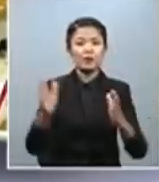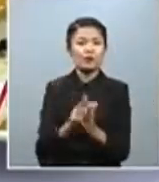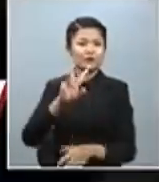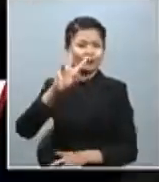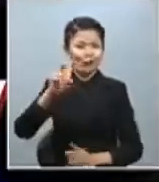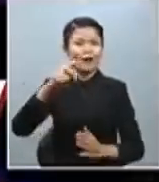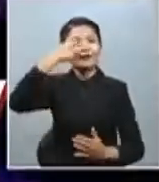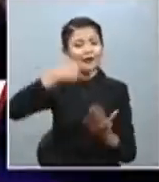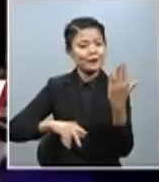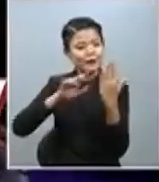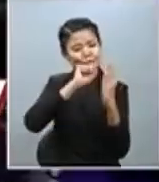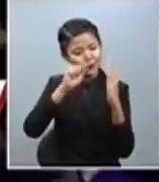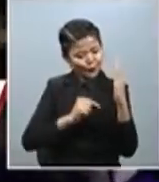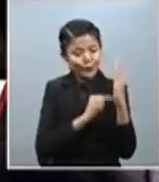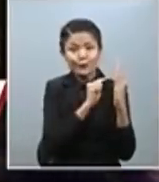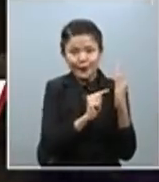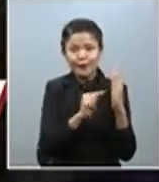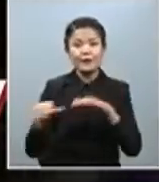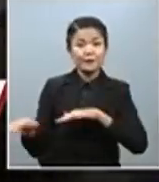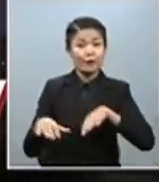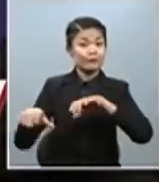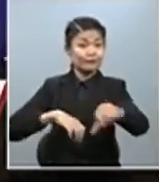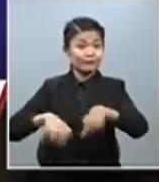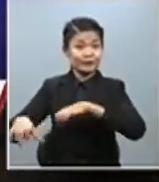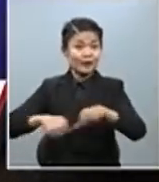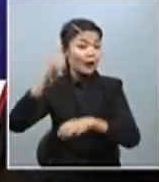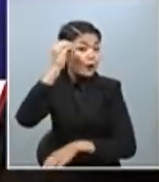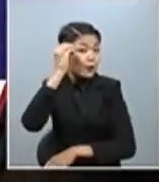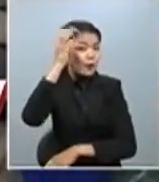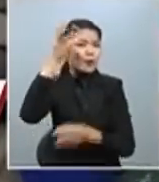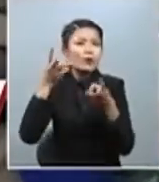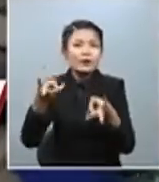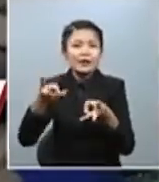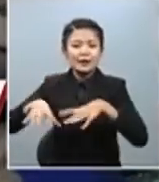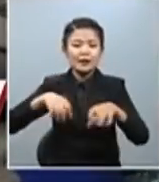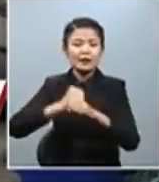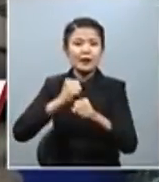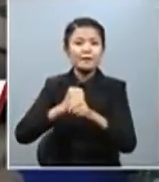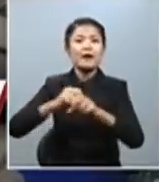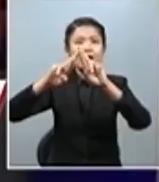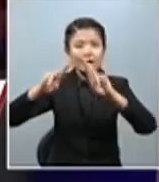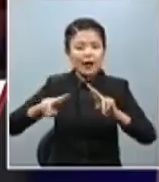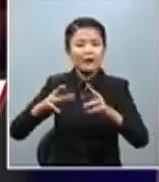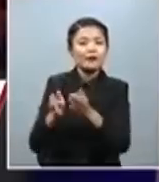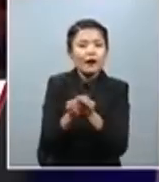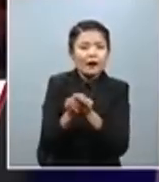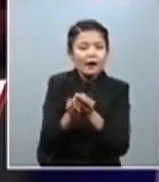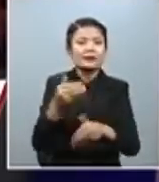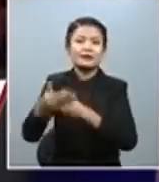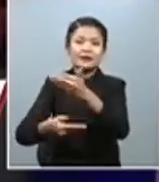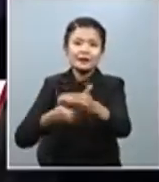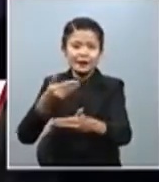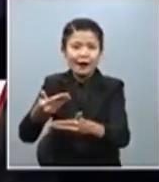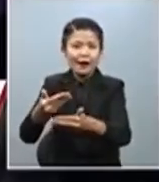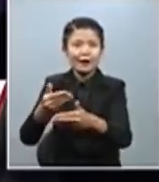ศพร้อมเตรียมจัดโซนเรสเตอรองโซลูชั่นองค์ความรู้การทำธุรกิจร้านอาหารที่จะมาเผยเคล็ดลับความสำเร็จและพิเศษ